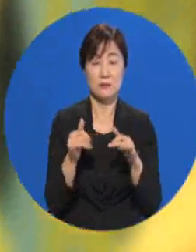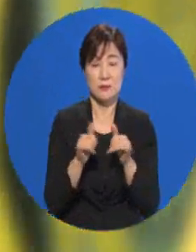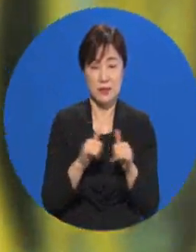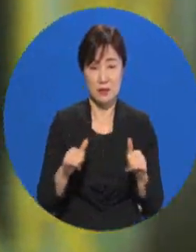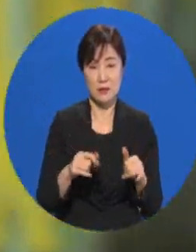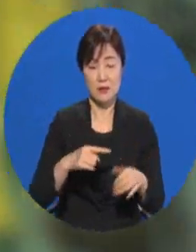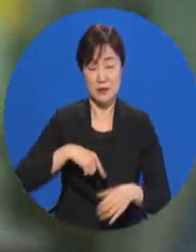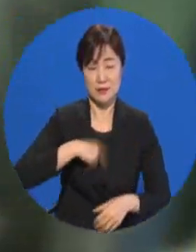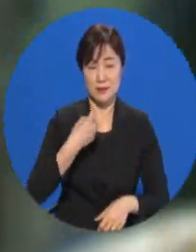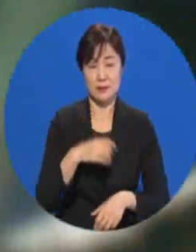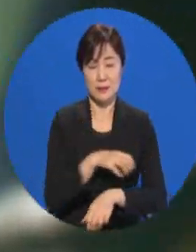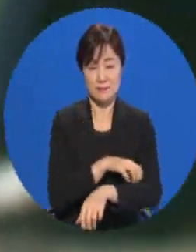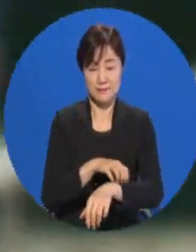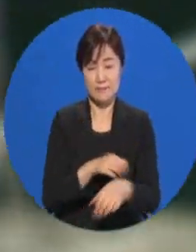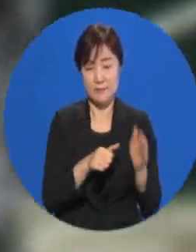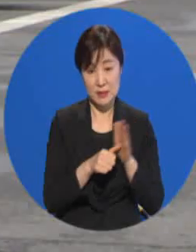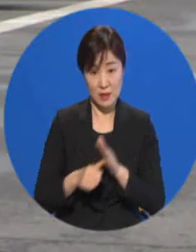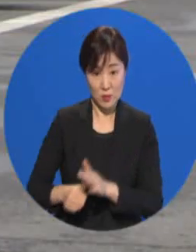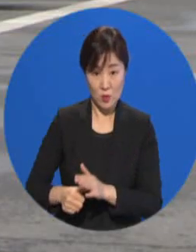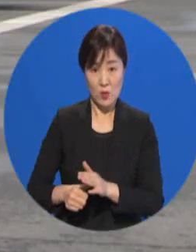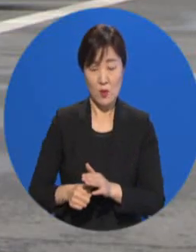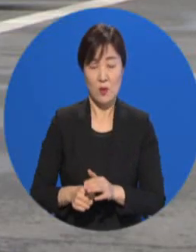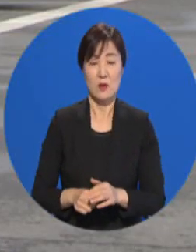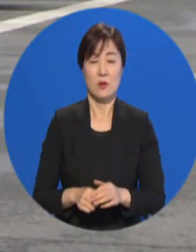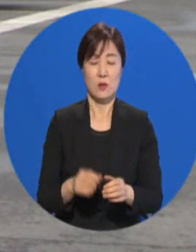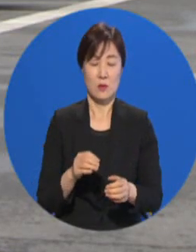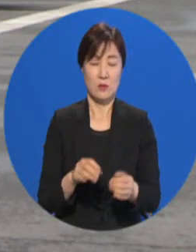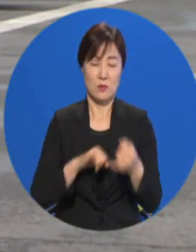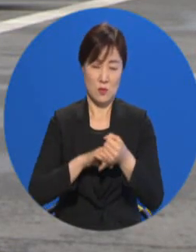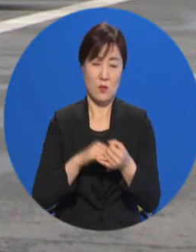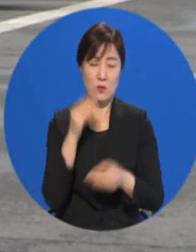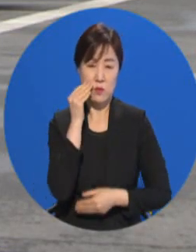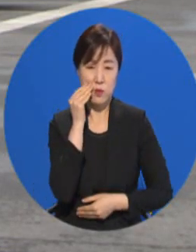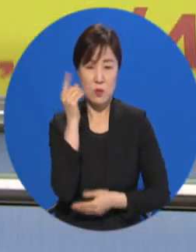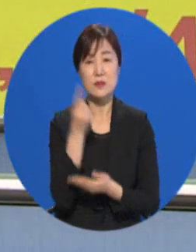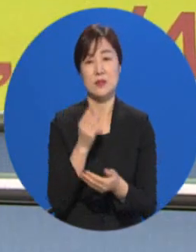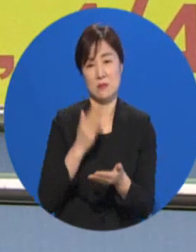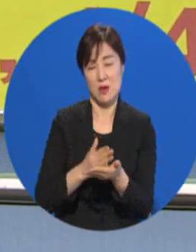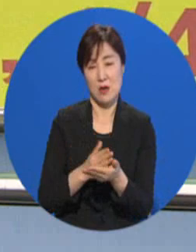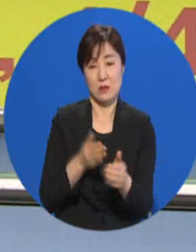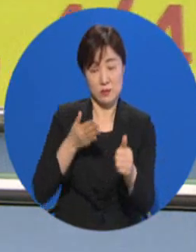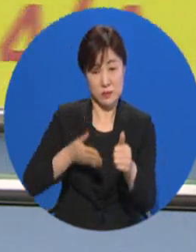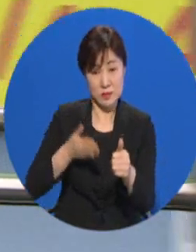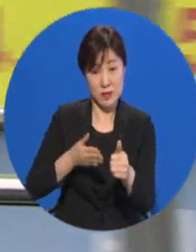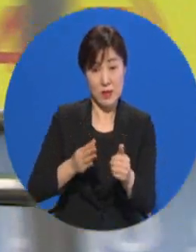고통과 불편을 감수하면서까지 제발 섬에 오지 말아달라고 호소하며